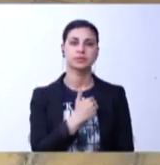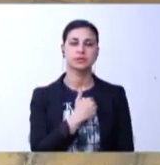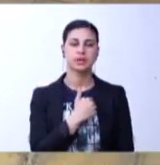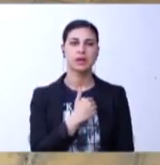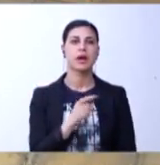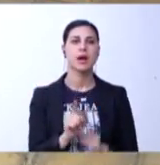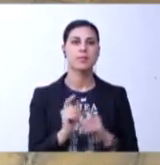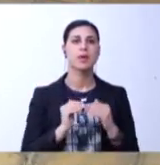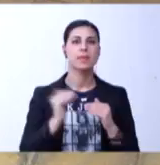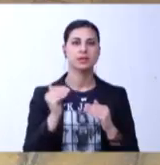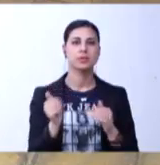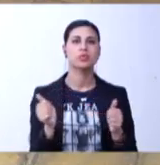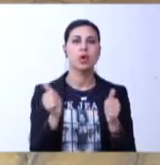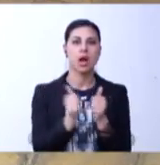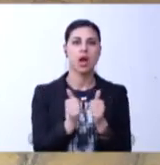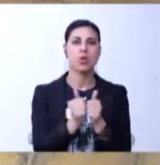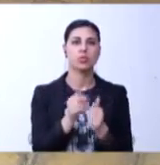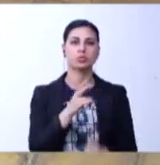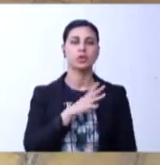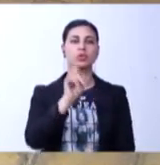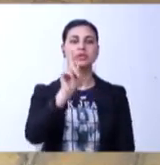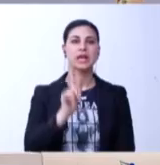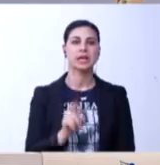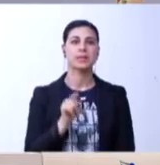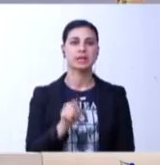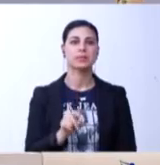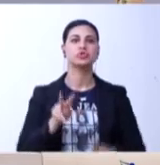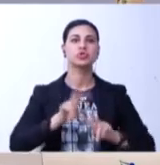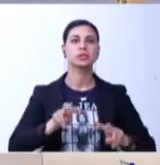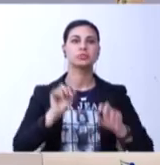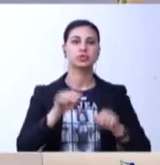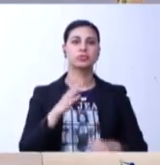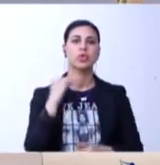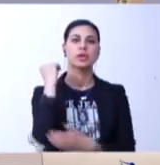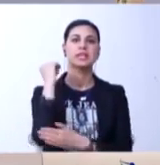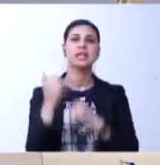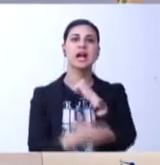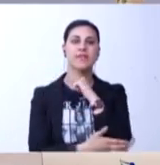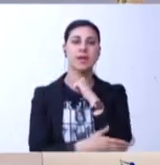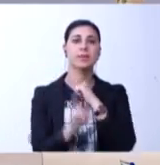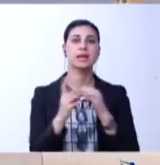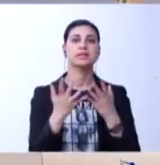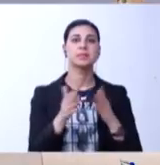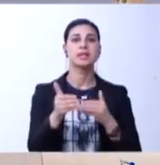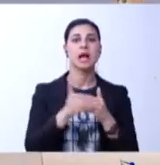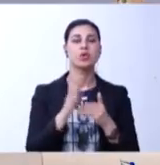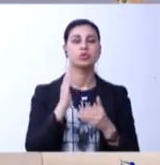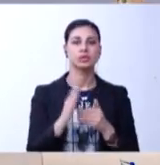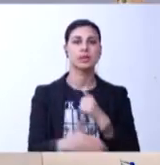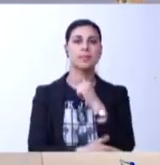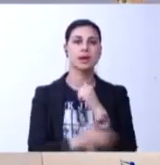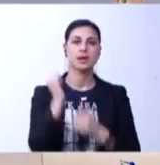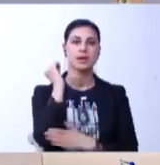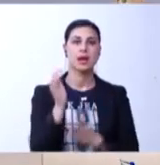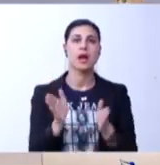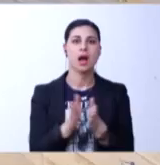ბეჭები მაქსიმალურად მივიტანოთ ხერხემალთან. ამის შესამოწმებლად შეგვიძლია იდაყვები გამოვიყენოთ. თუ ვცდილ, რაც უფრო ახლოს იქნება იდაყვები